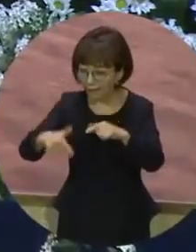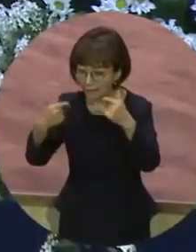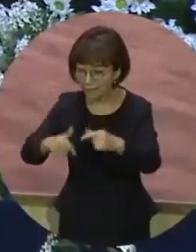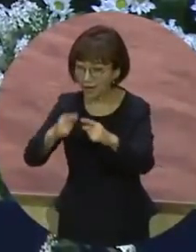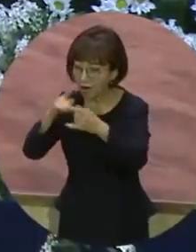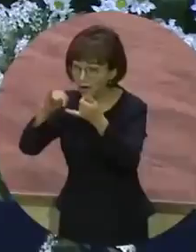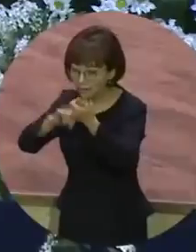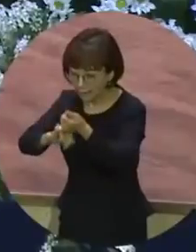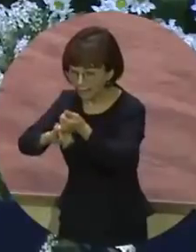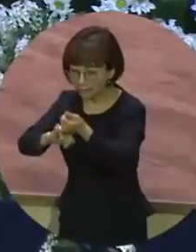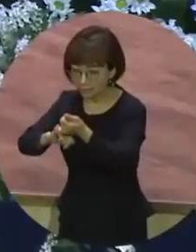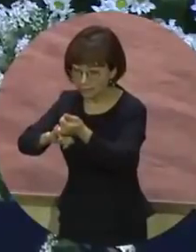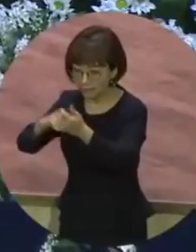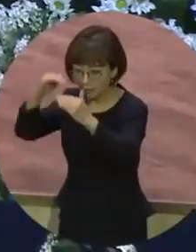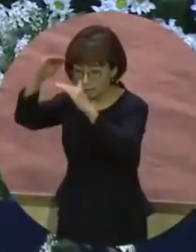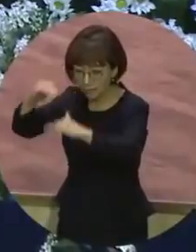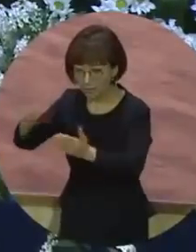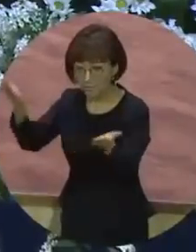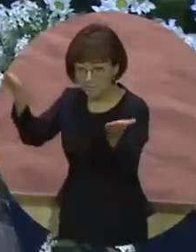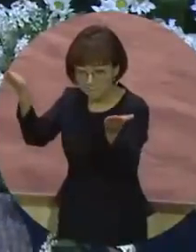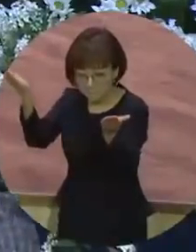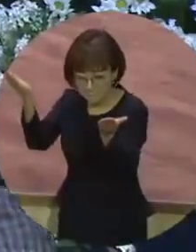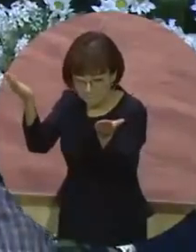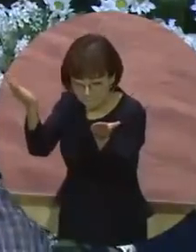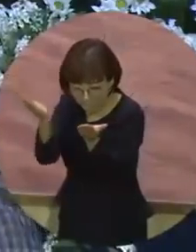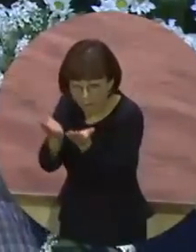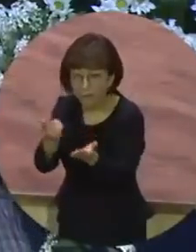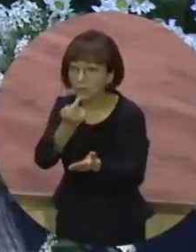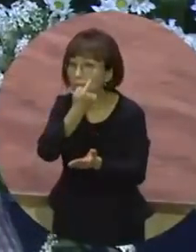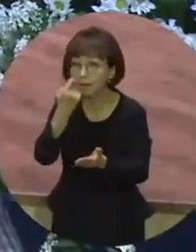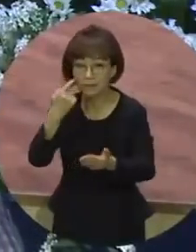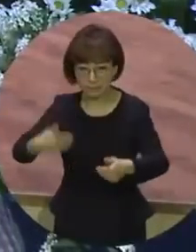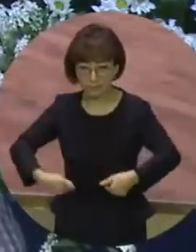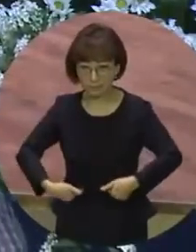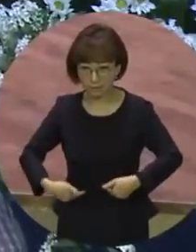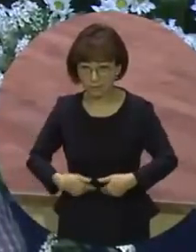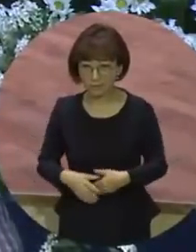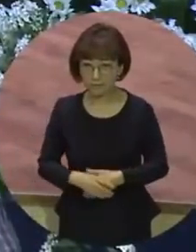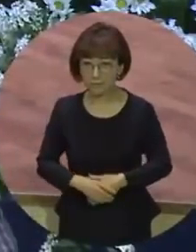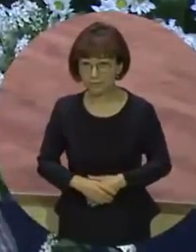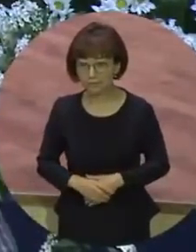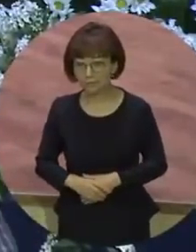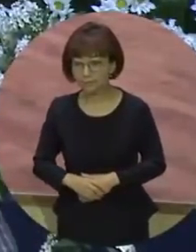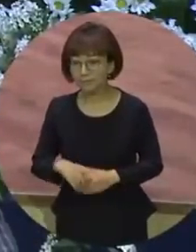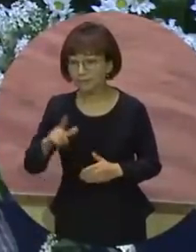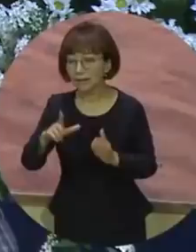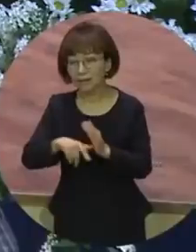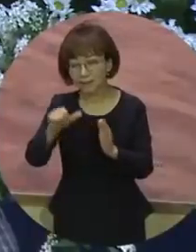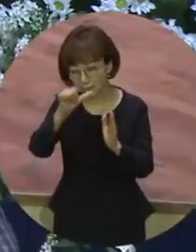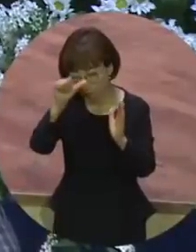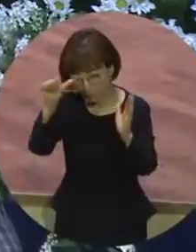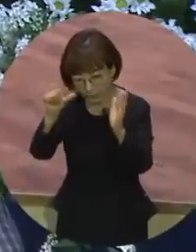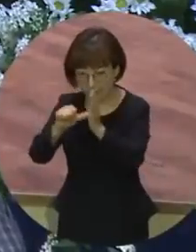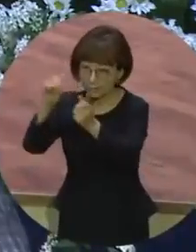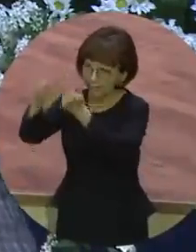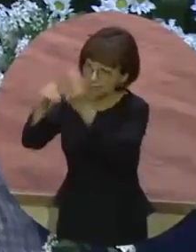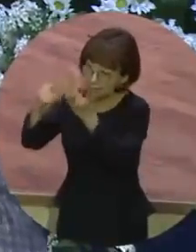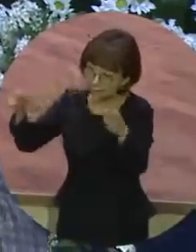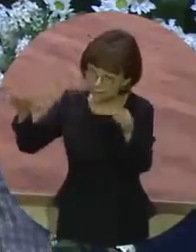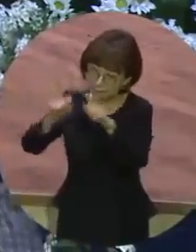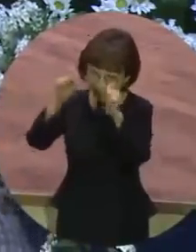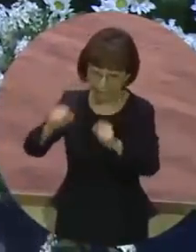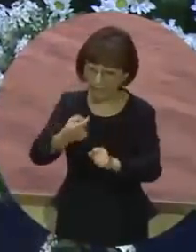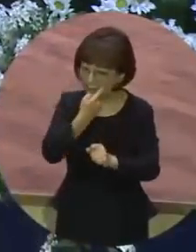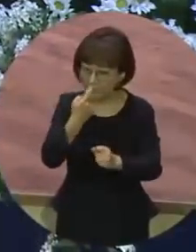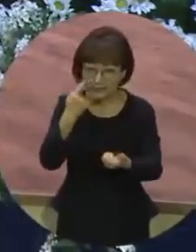시각으로 바라보고 여러분 결정을 해야 평생 하나님 함께 하신 증거를 가지게 돼요. 자,